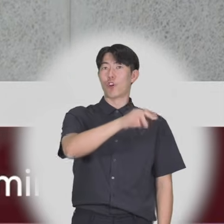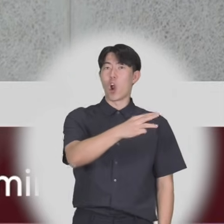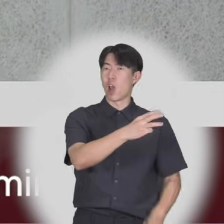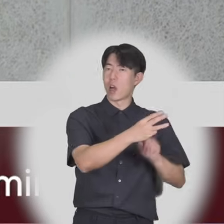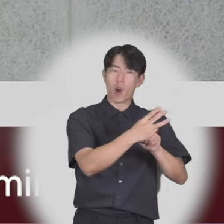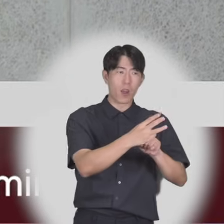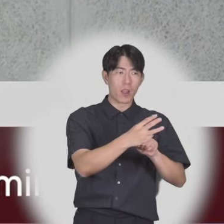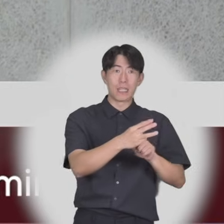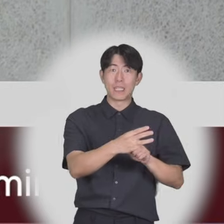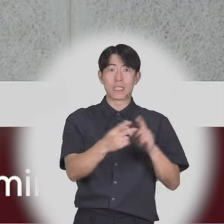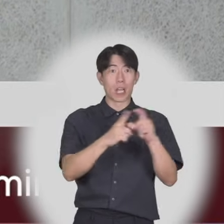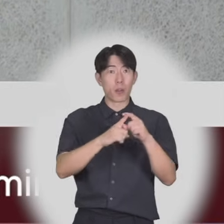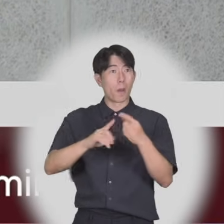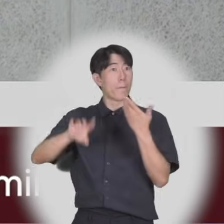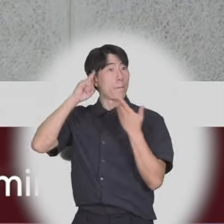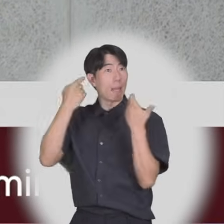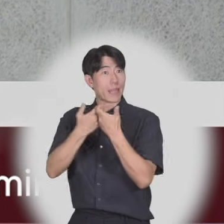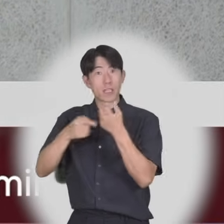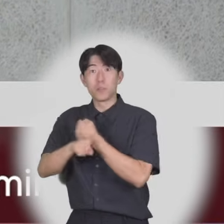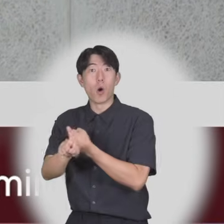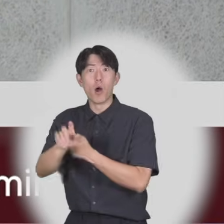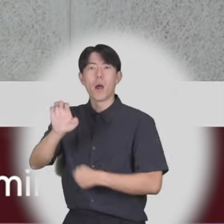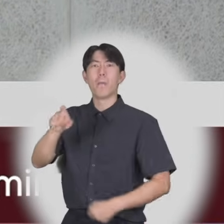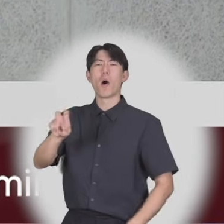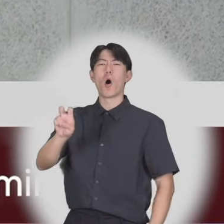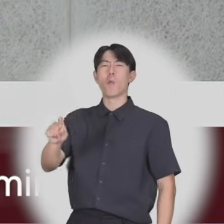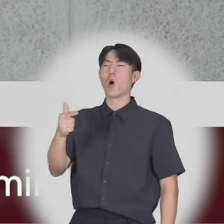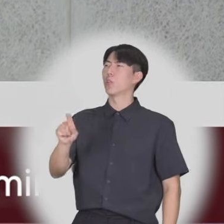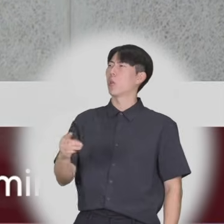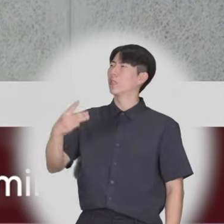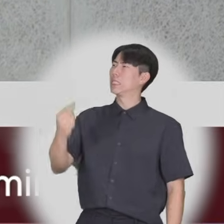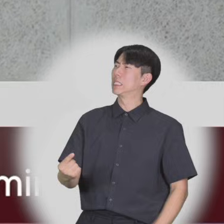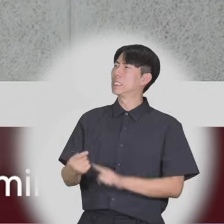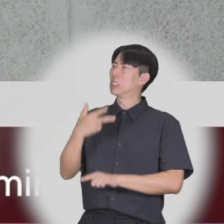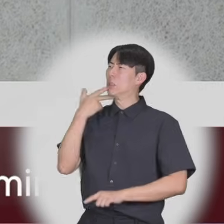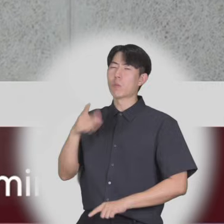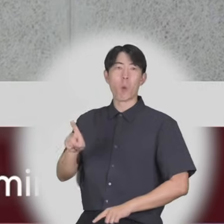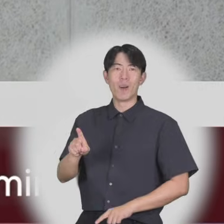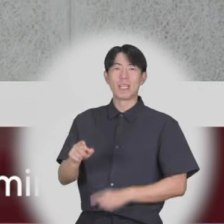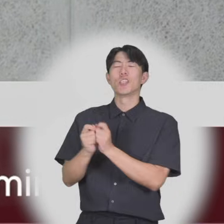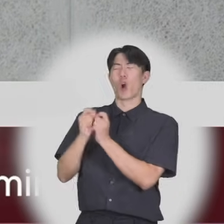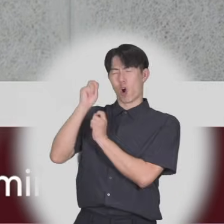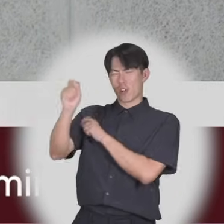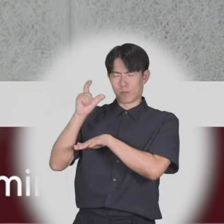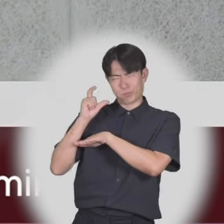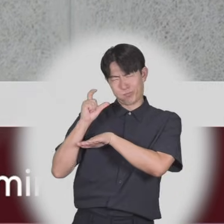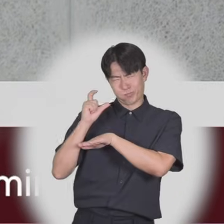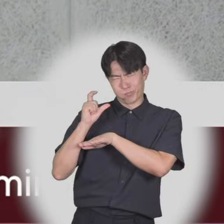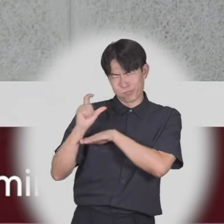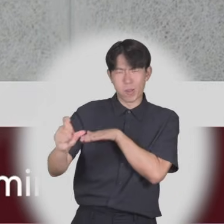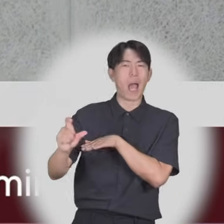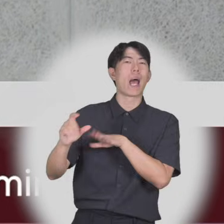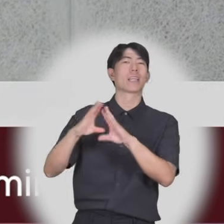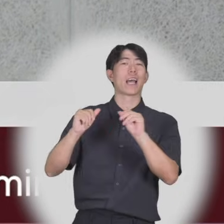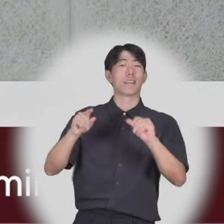뭐예요? permanent죠. 영원한 거, 한 번 변하지 않는 permanent, 지속적인